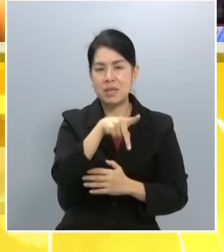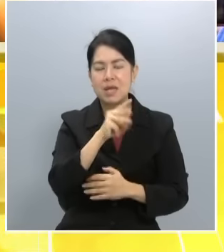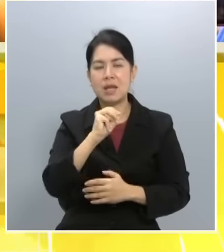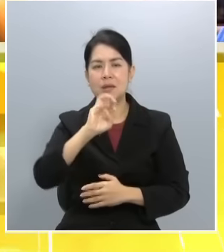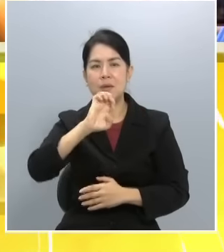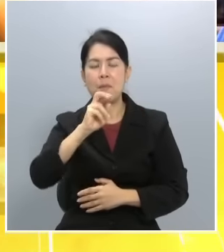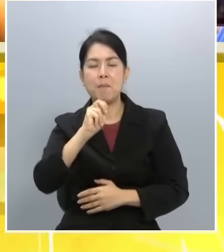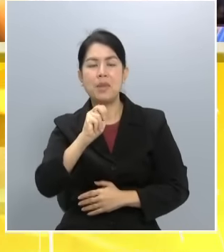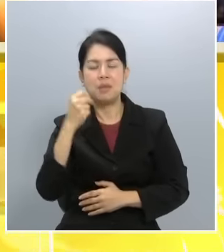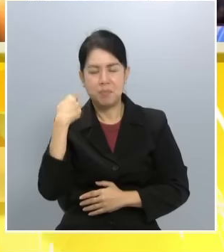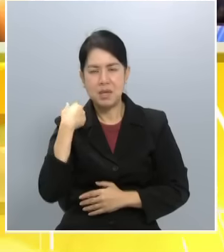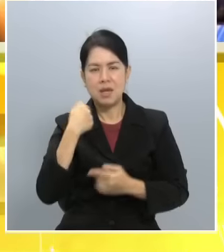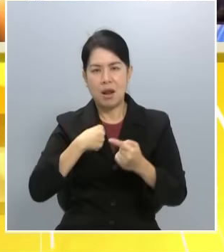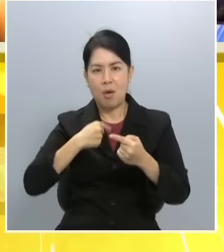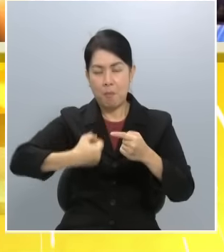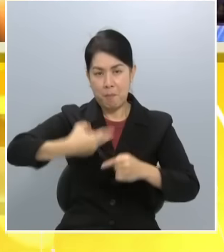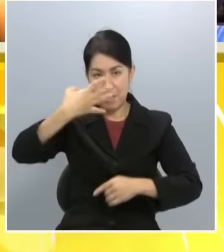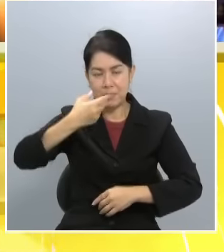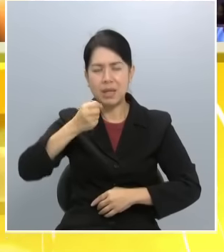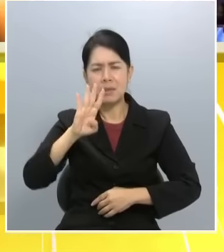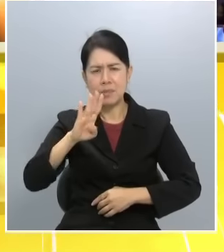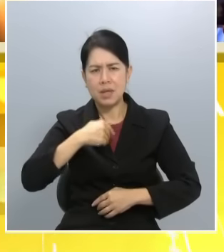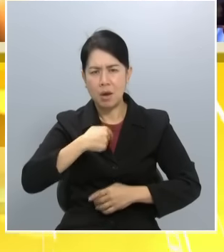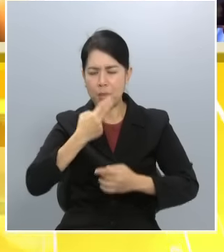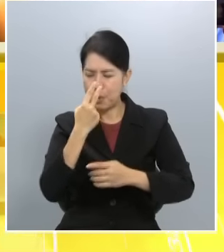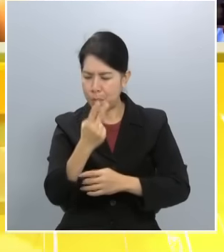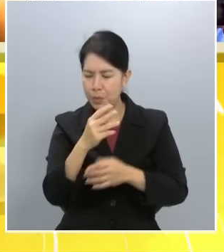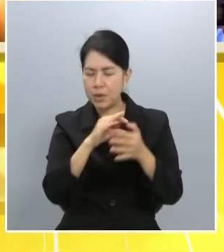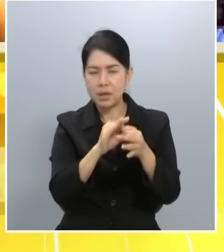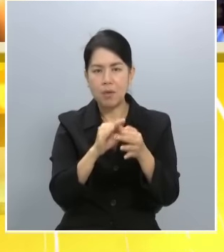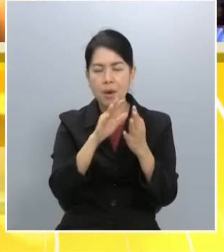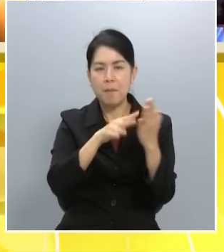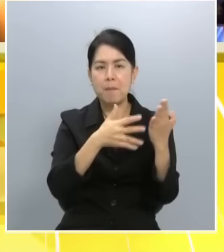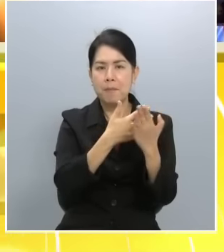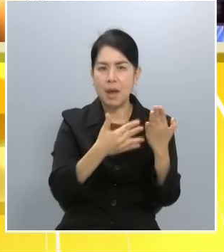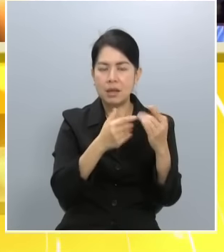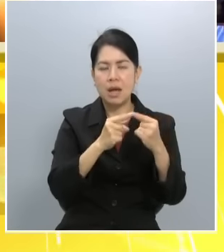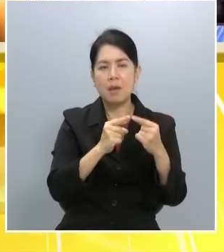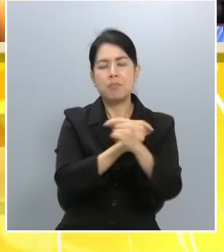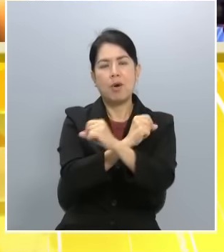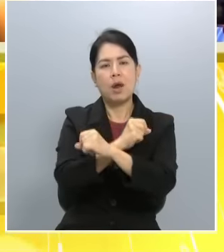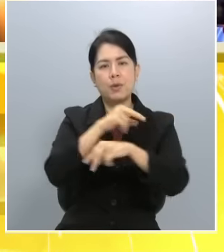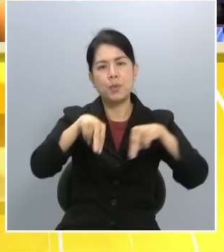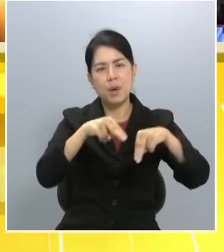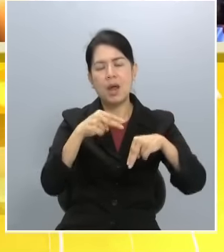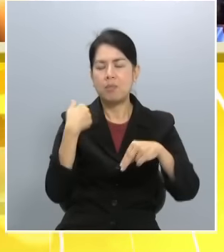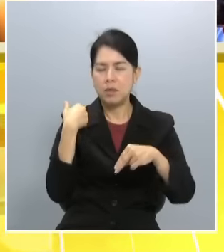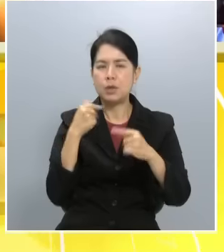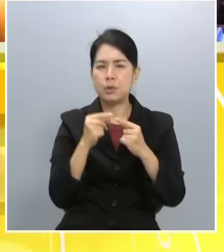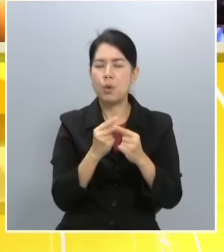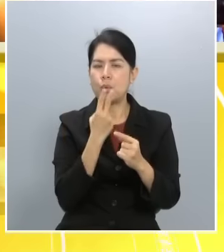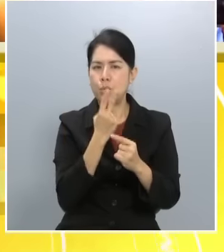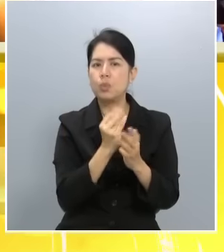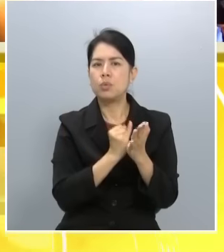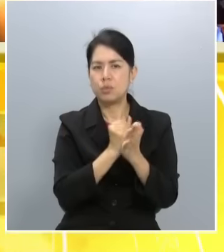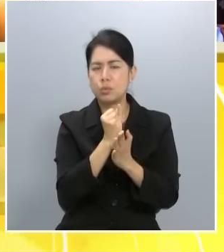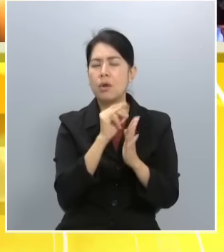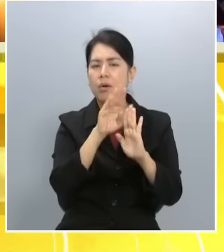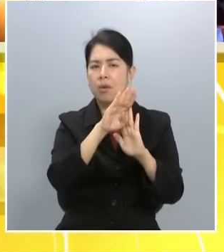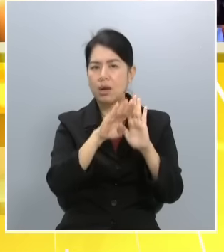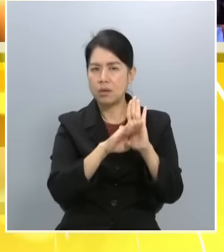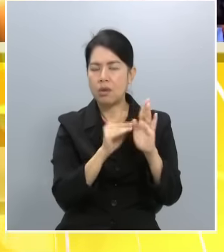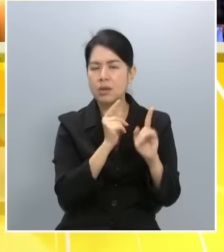ไปชั้น14เพื่อไปดูว่าการมาตรการการป้องกันของเจ้าหน้าที่เป็นอย่างไรก็ถือว่าเป็นไปตามแผนนะครับครับ ลักษณะห้องที่ได้ขึ้นไป